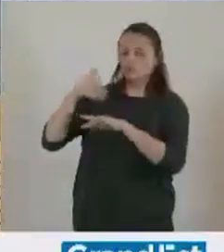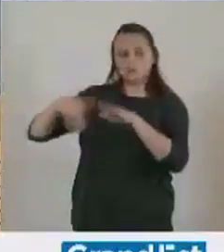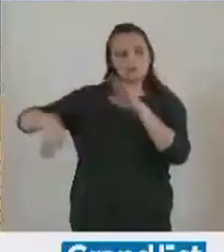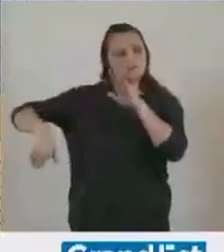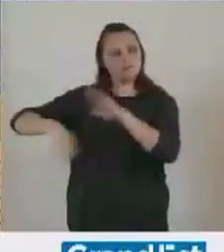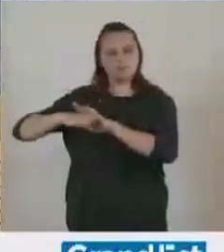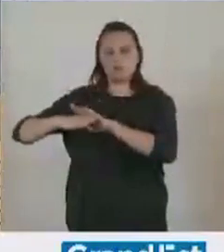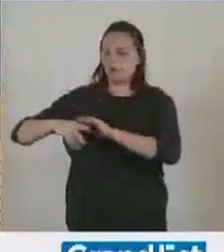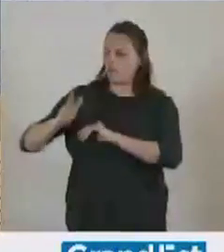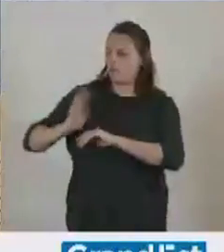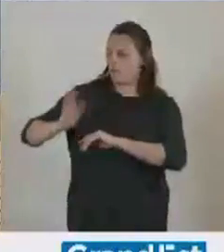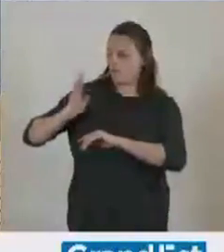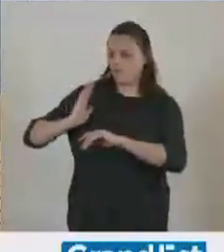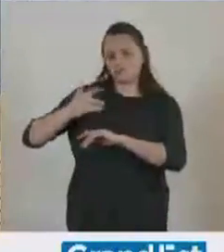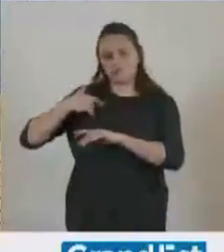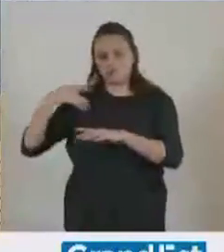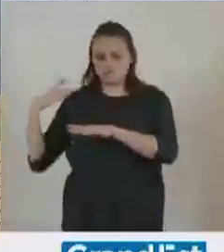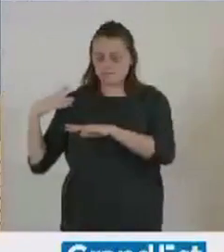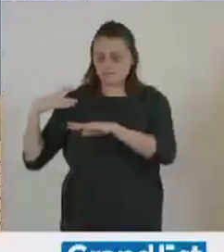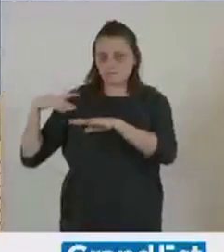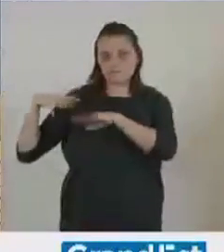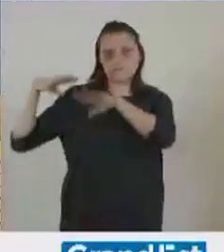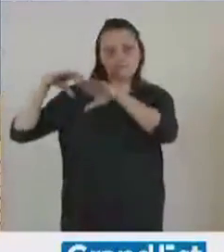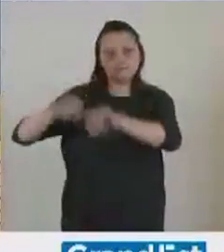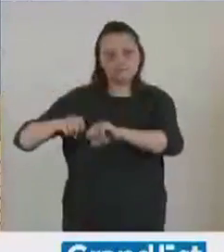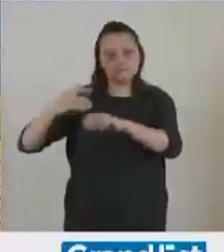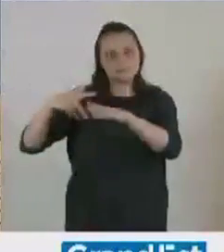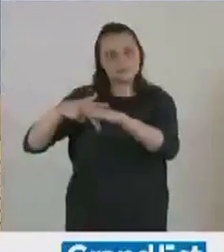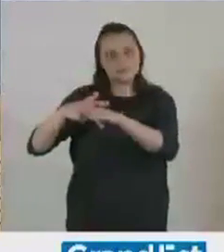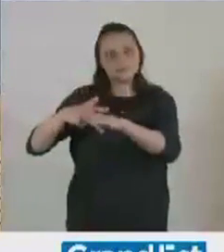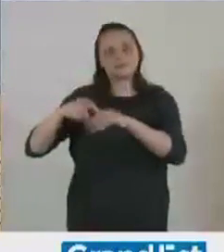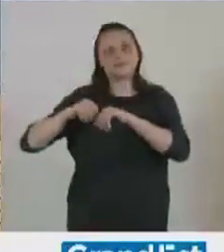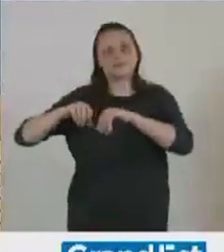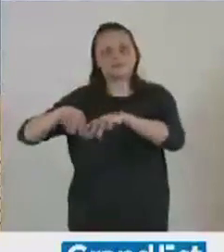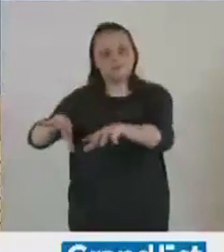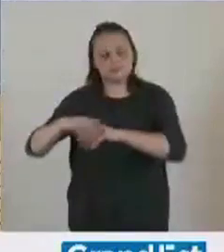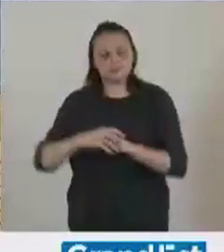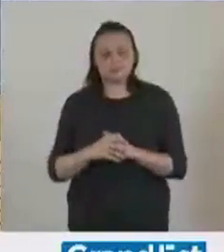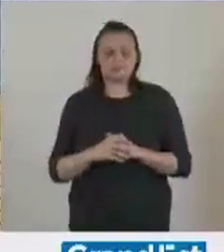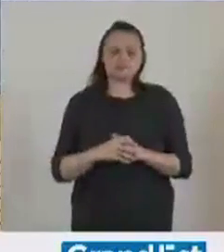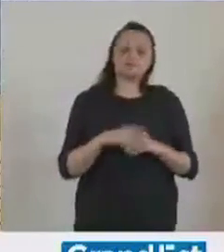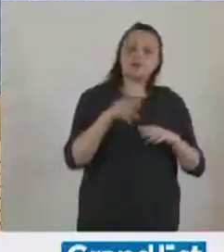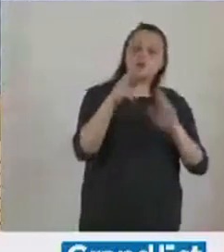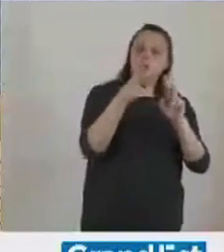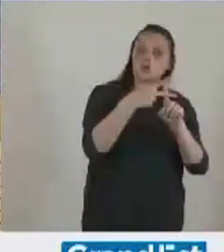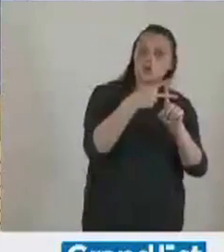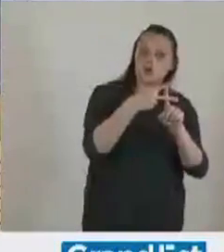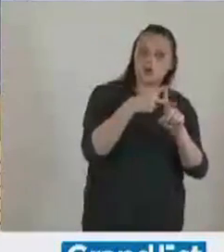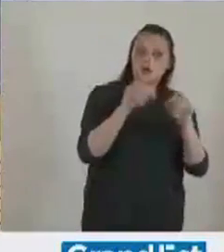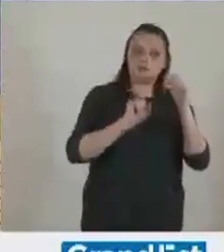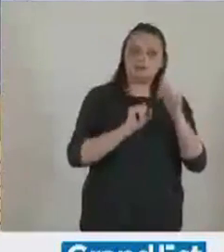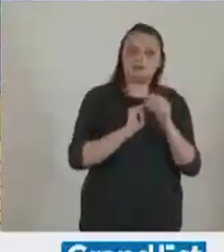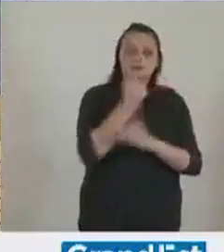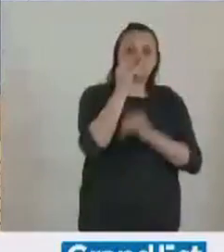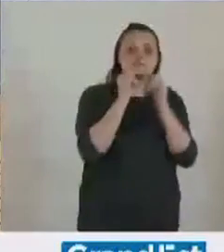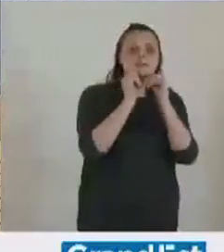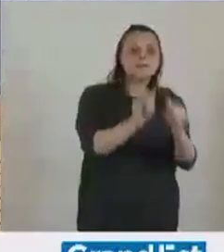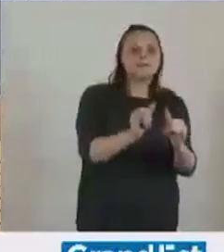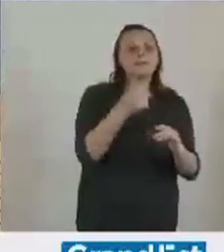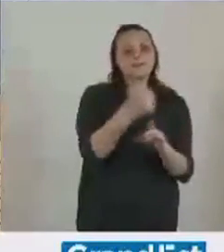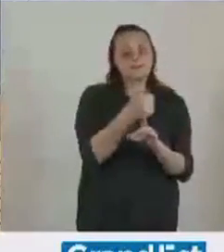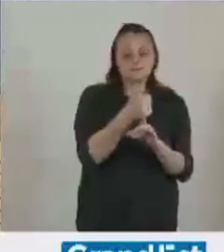par le lancement d'une DSP concessive. Les régions Lorraine et Champagne-Ardenne n'ont pas fait preuve de la même réactivité ou du même